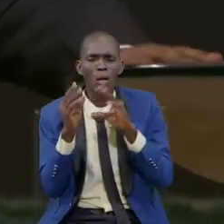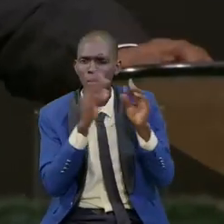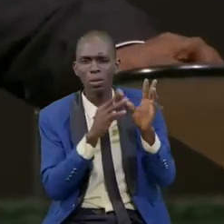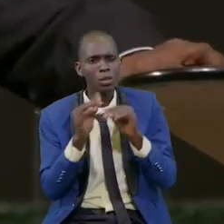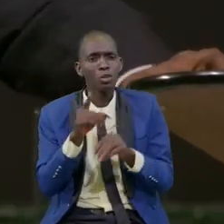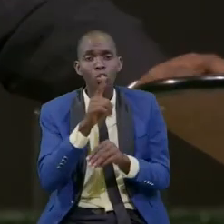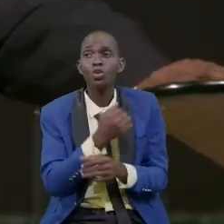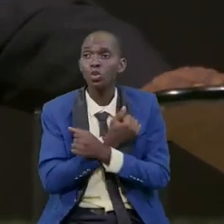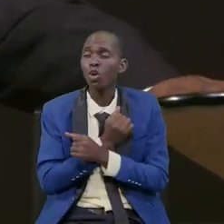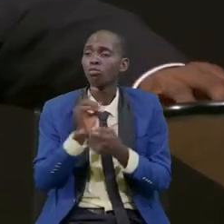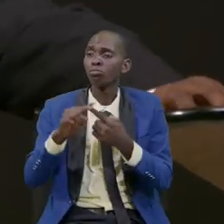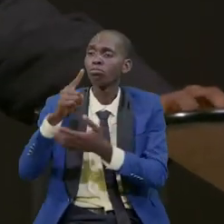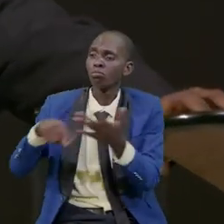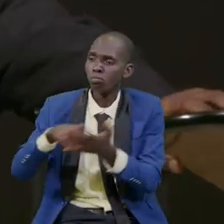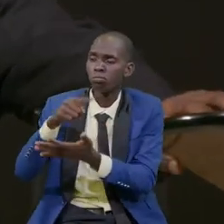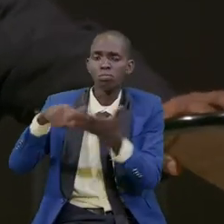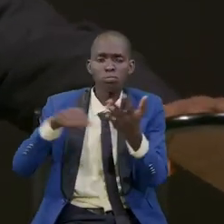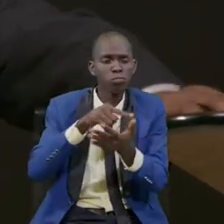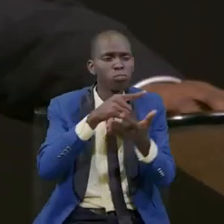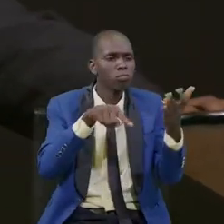Ouais, tu enseignes beaucoup,